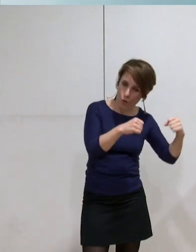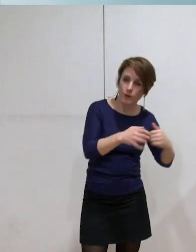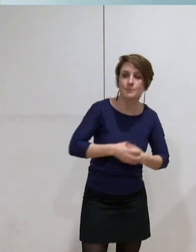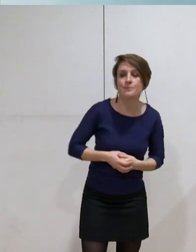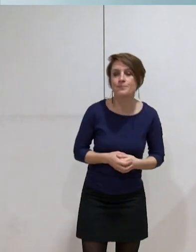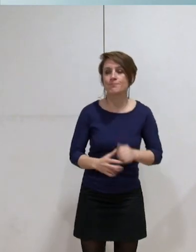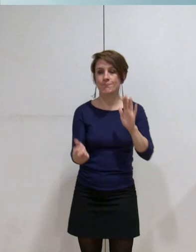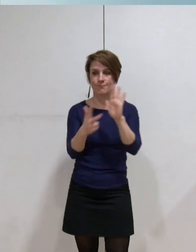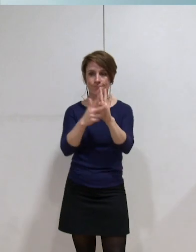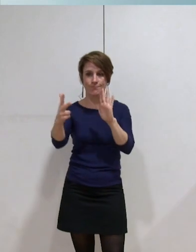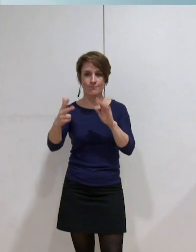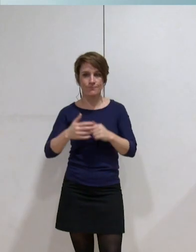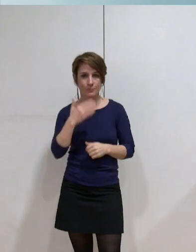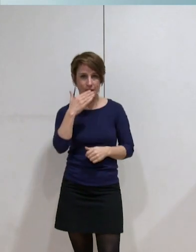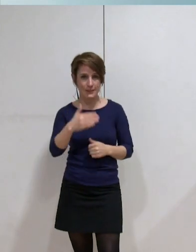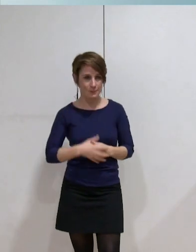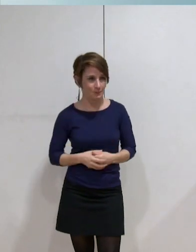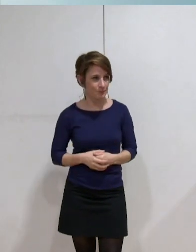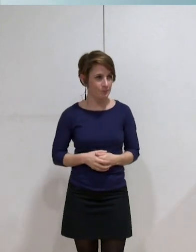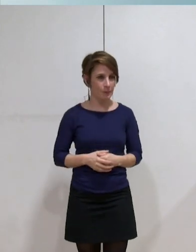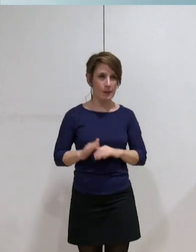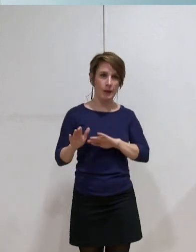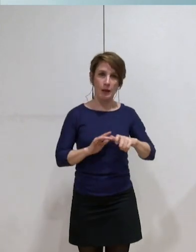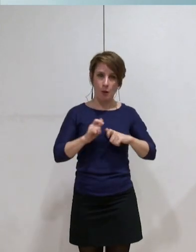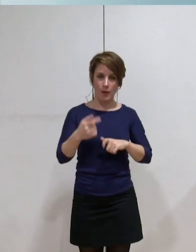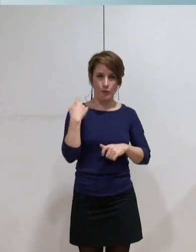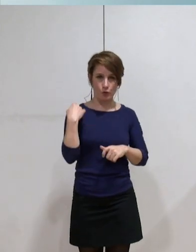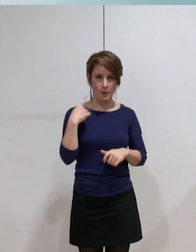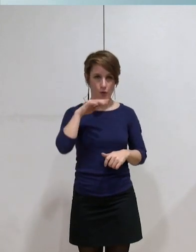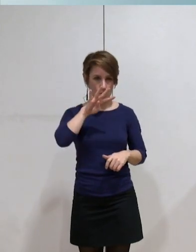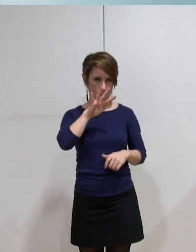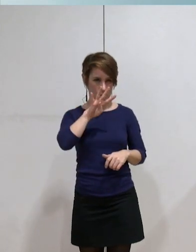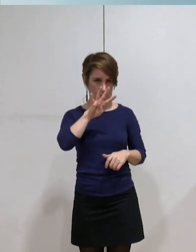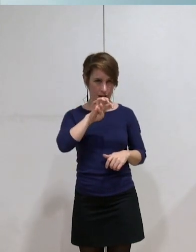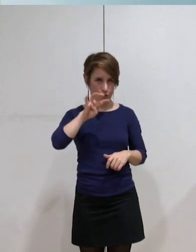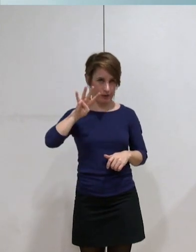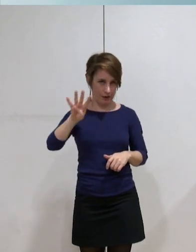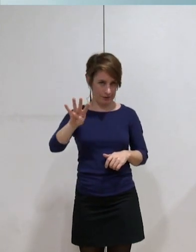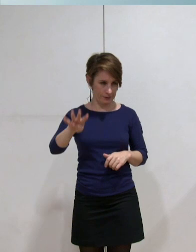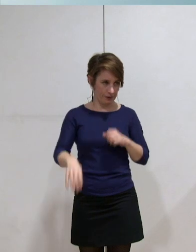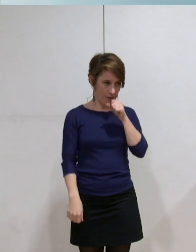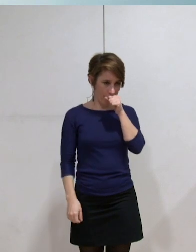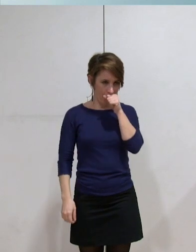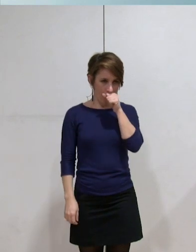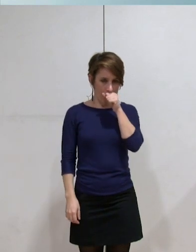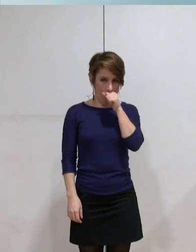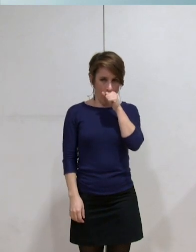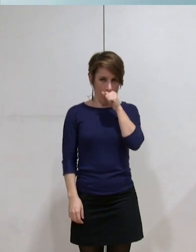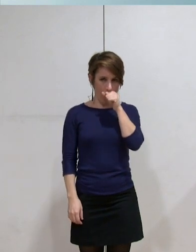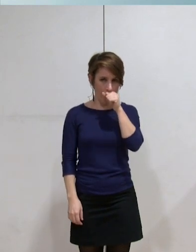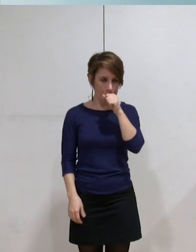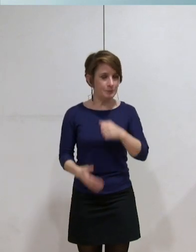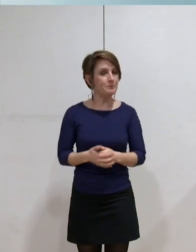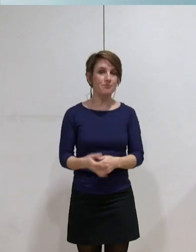délibération adoptée je vous remercie la 40 4 demande de